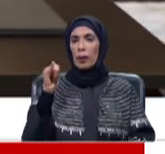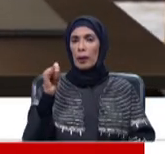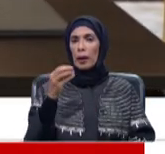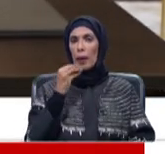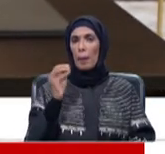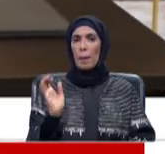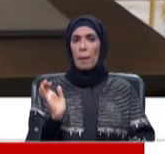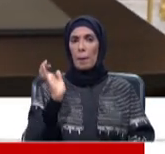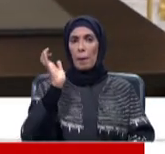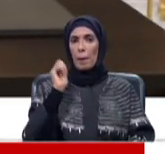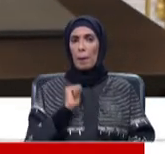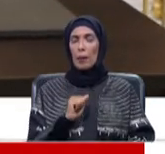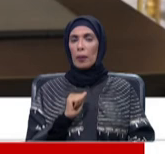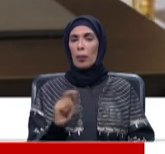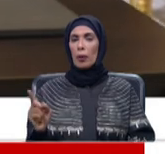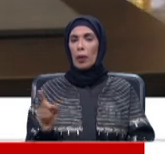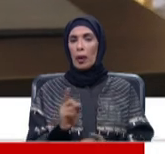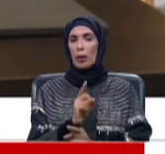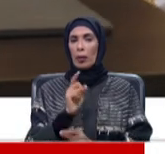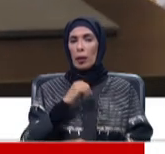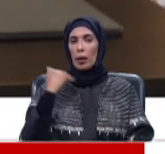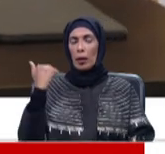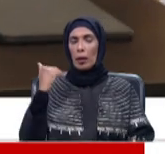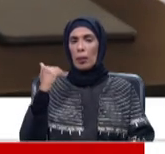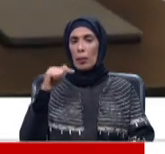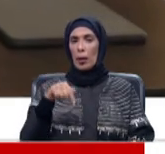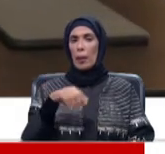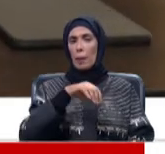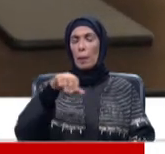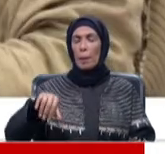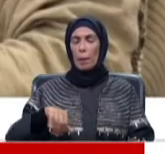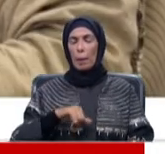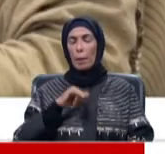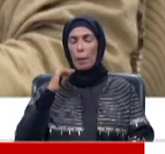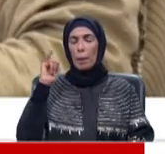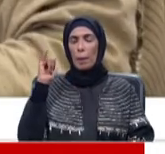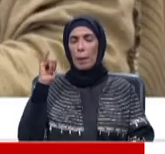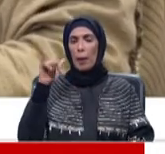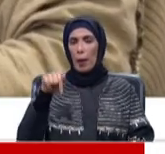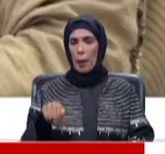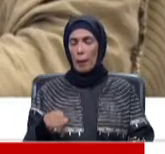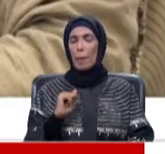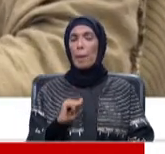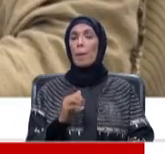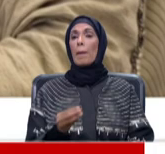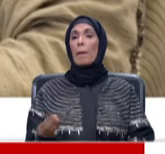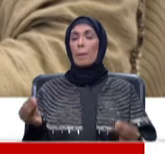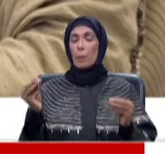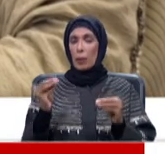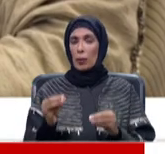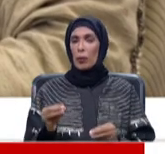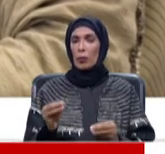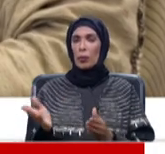الغذائي لتبادل الخبرة والفائدة بين البلدان العربية، فضلا عن طبعا